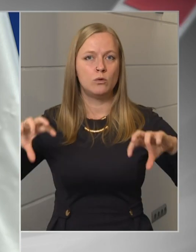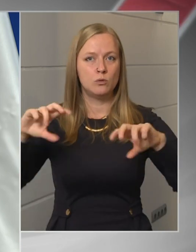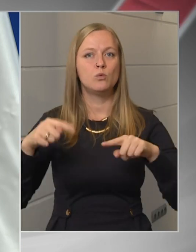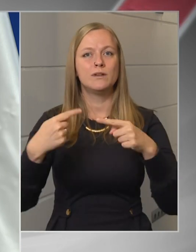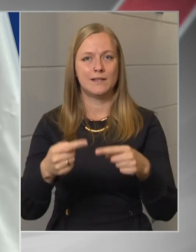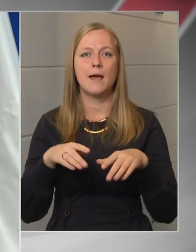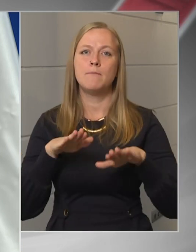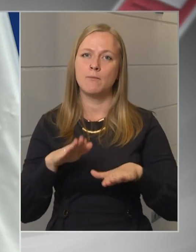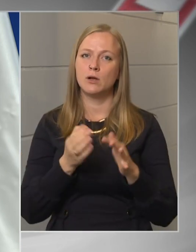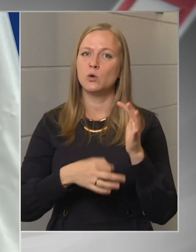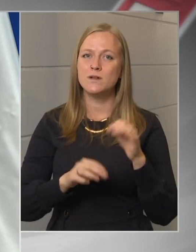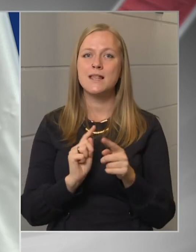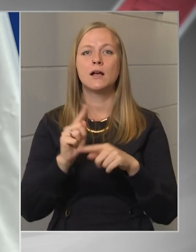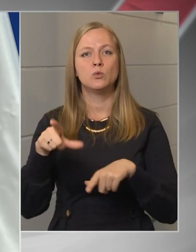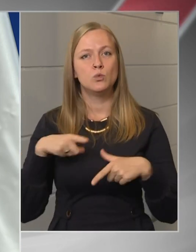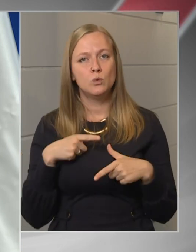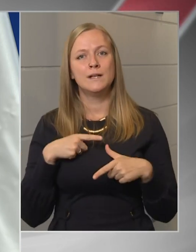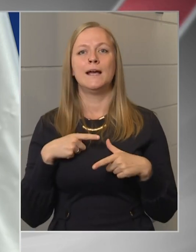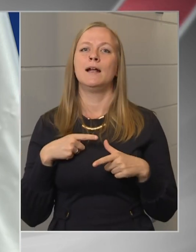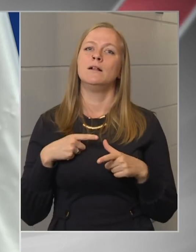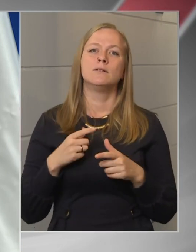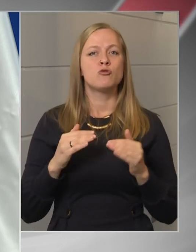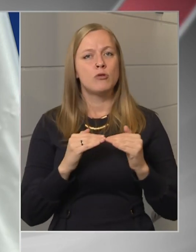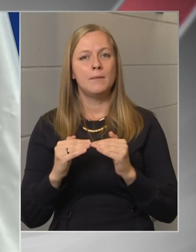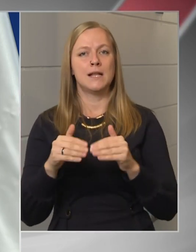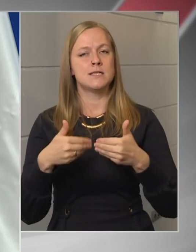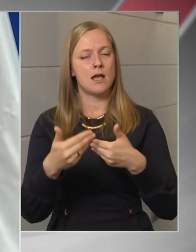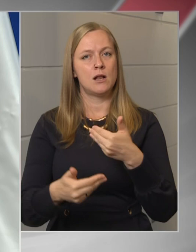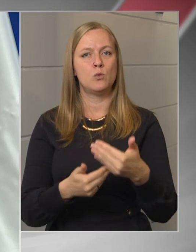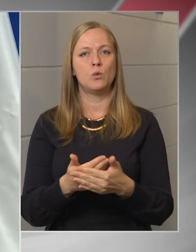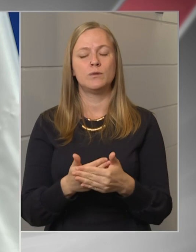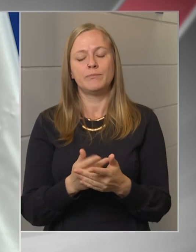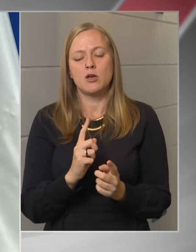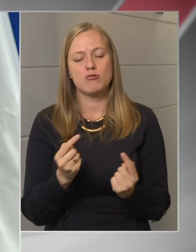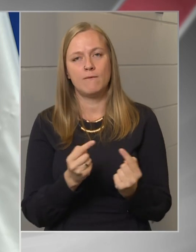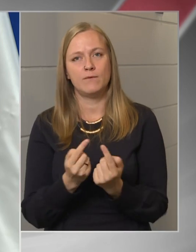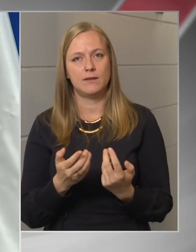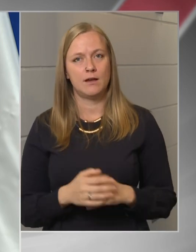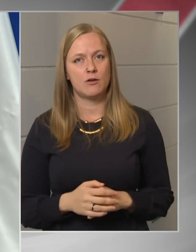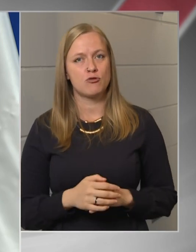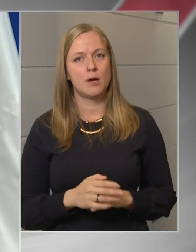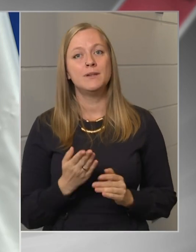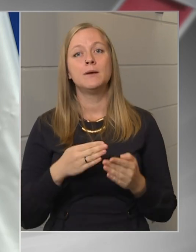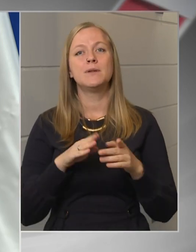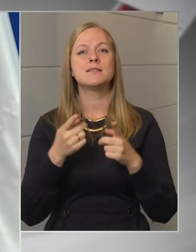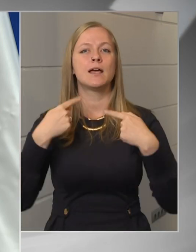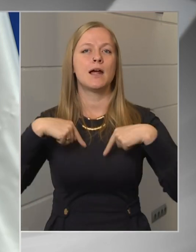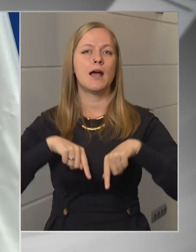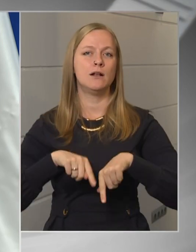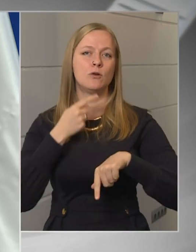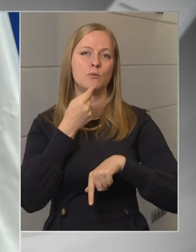megmaradt, túlélt, konszolidálódott és rabézálódott, és az sem vitás, amit a miniszterelnök